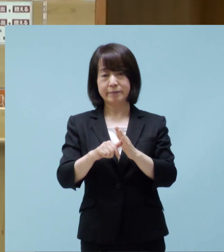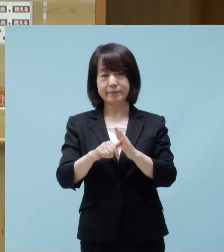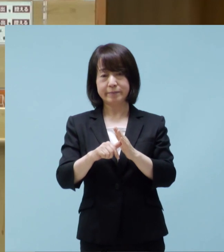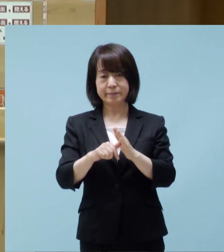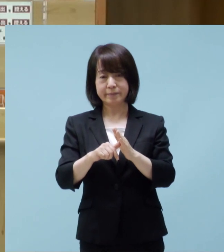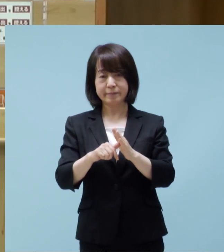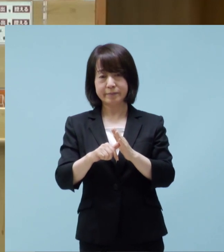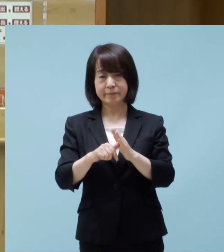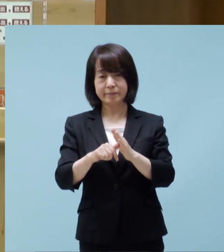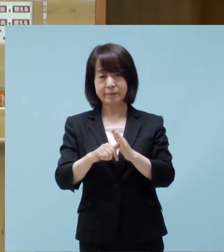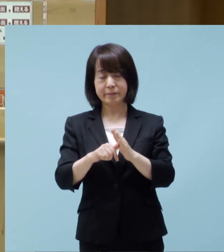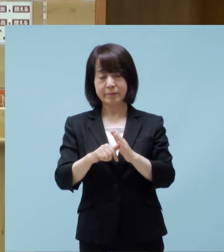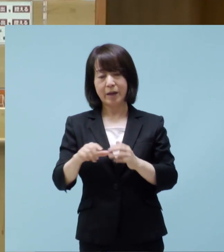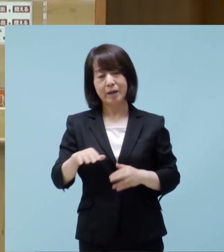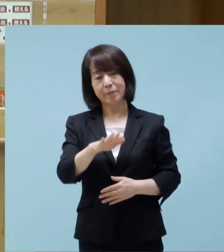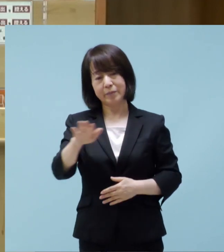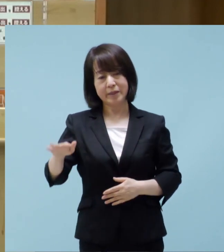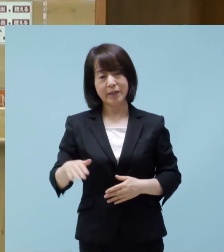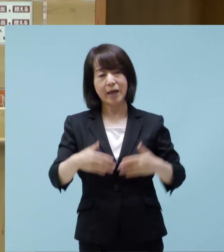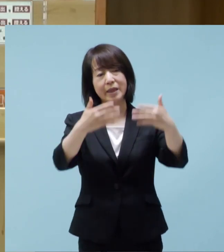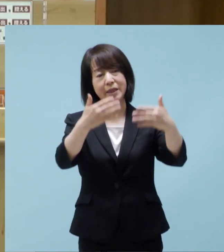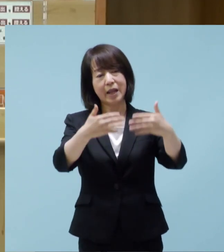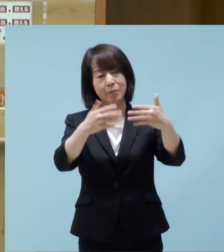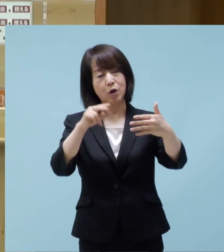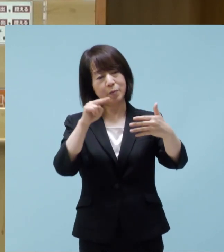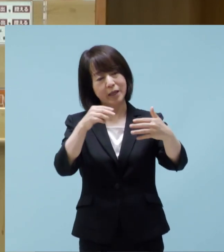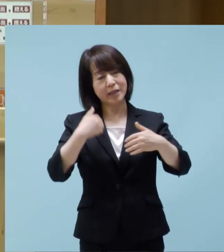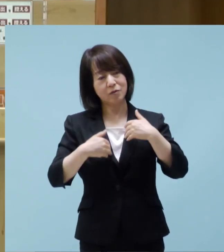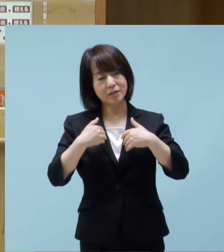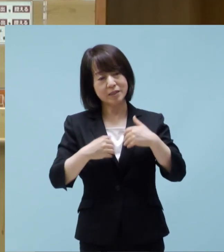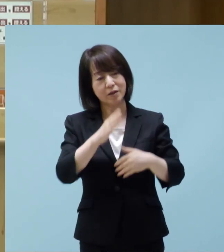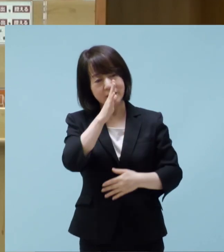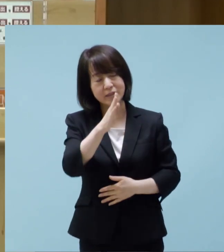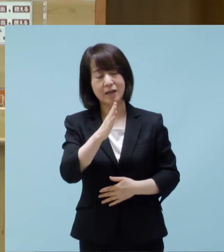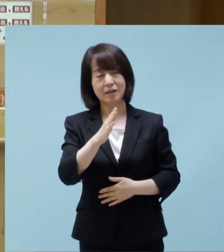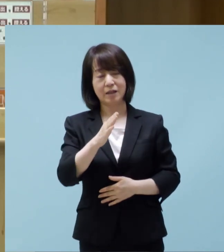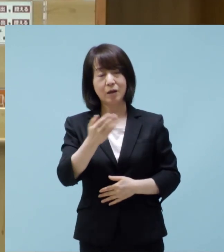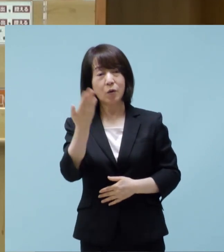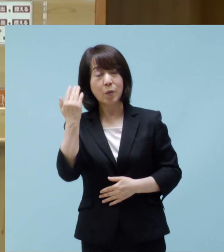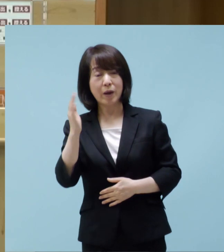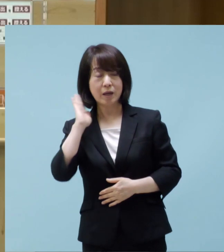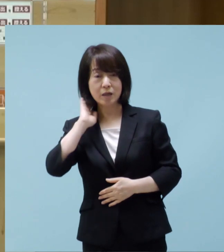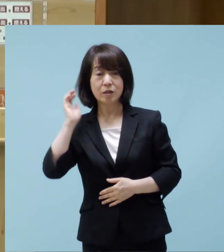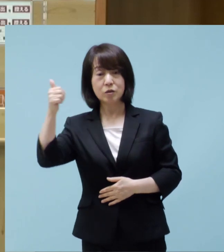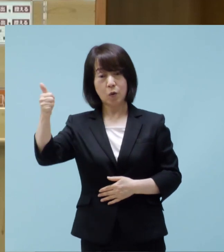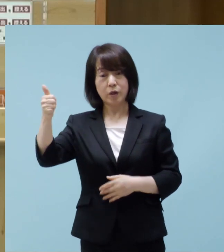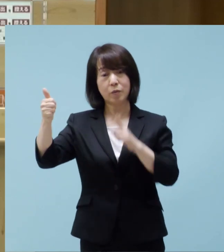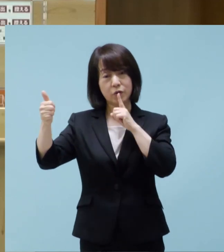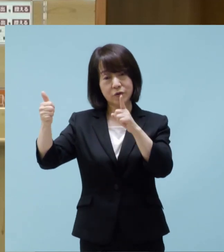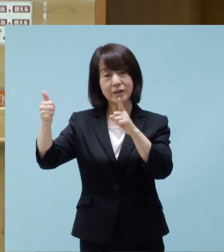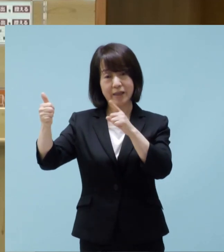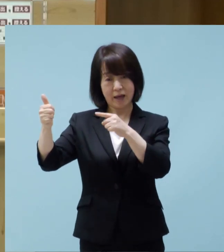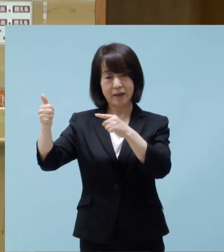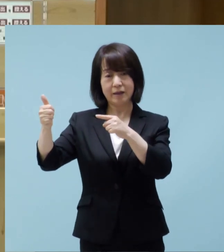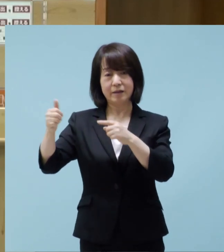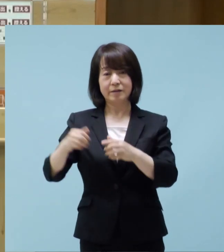皆さんでテレビで楽しんでくださいだとか、この間総理も会見で、まあ、それはちょっとおっしゃってましたよね。また皆さんで集まるときも